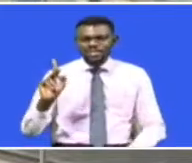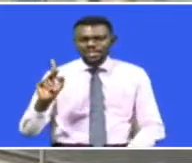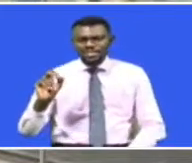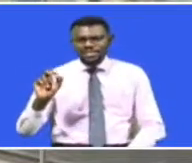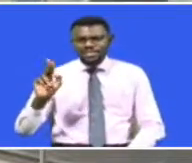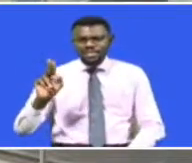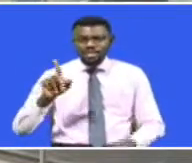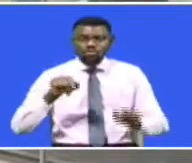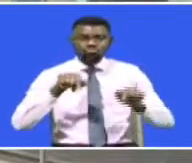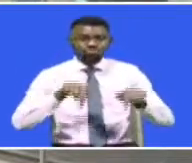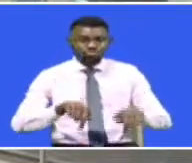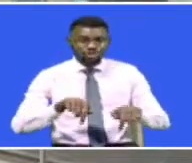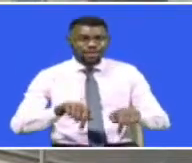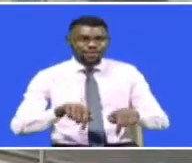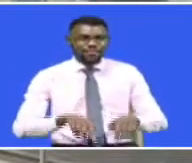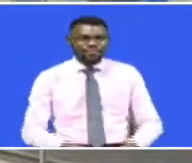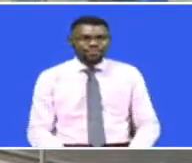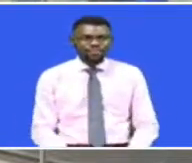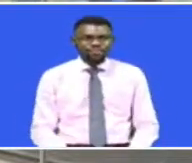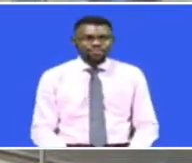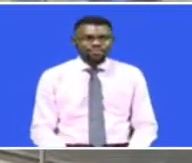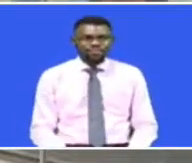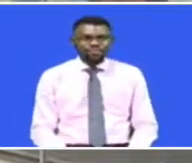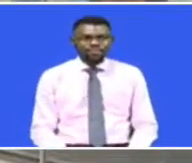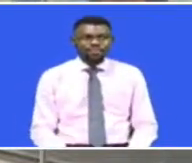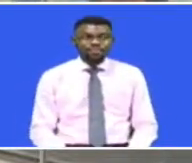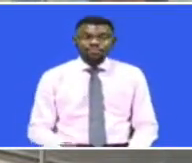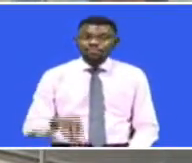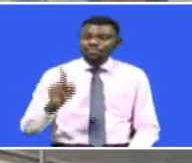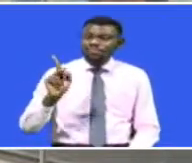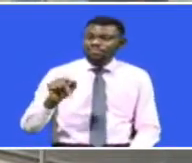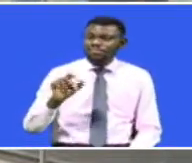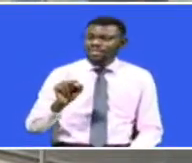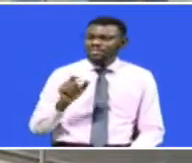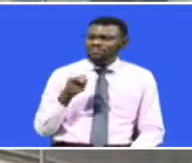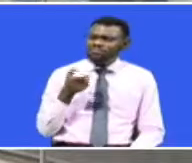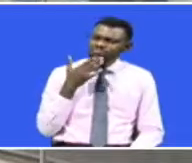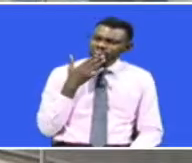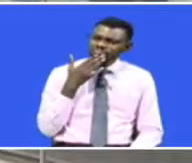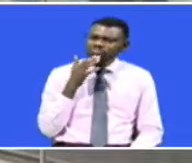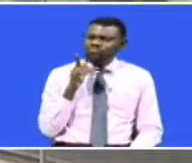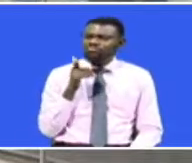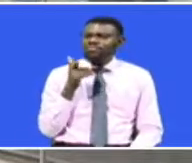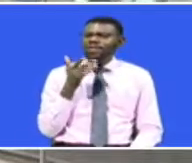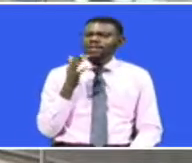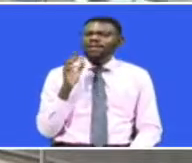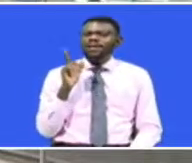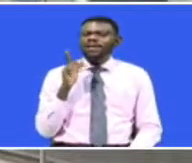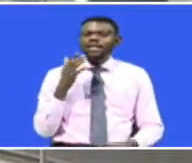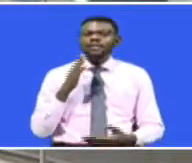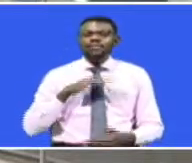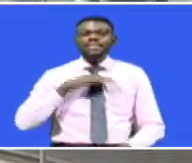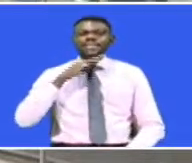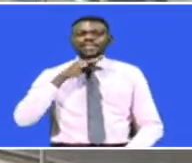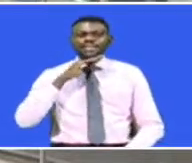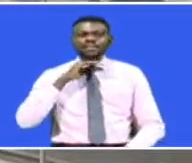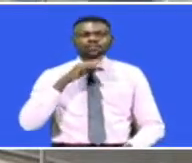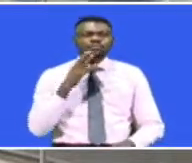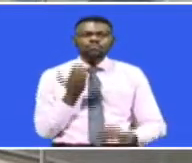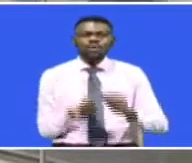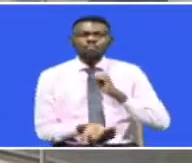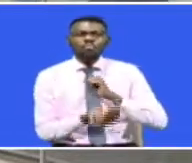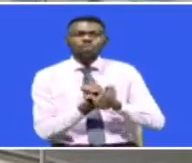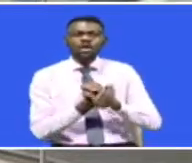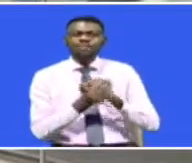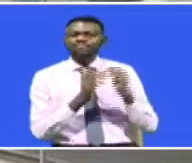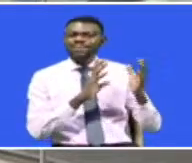Leo. Na katibu wa wizara ya uchumi wa baharini Kilifi Rahab Karisa amefariki mapema leo asubuhi baada ya kijakazi wake